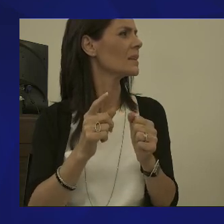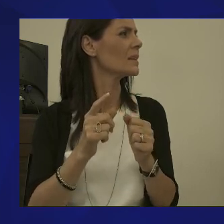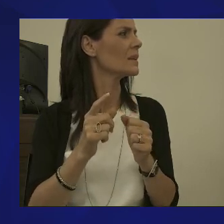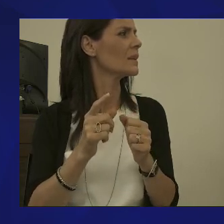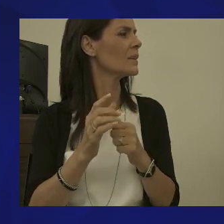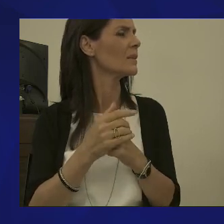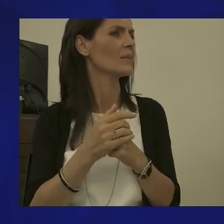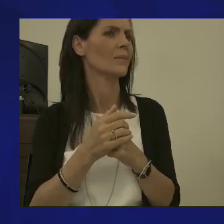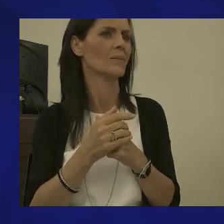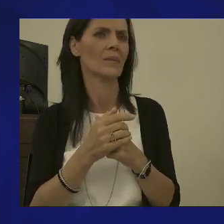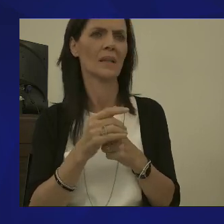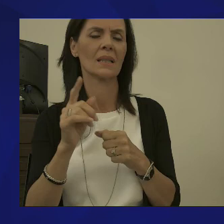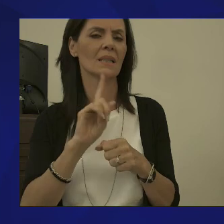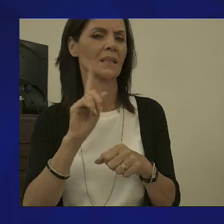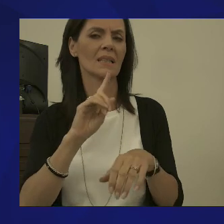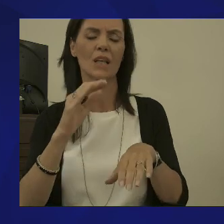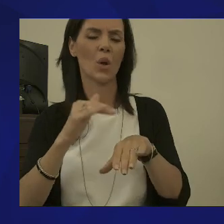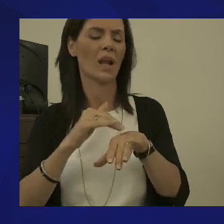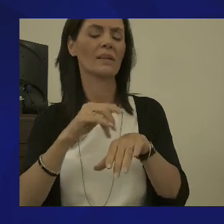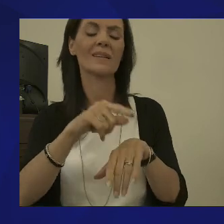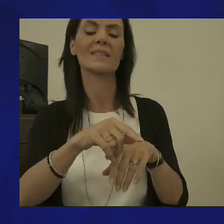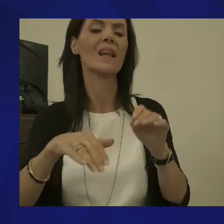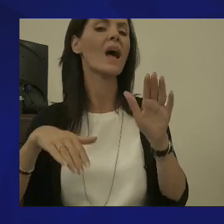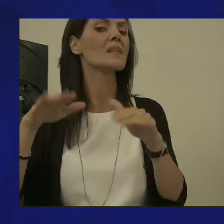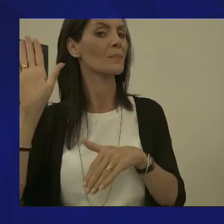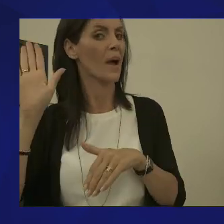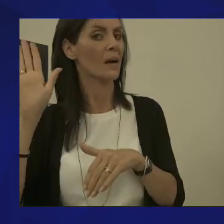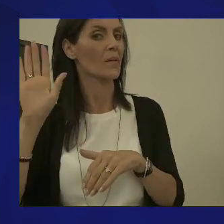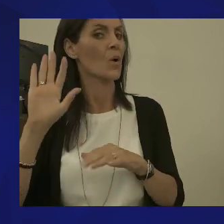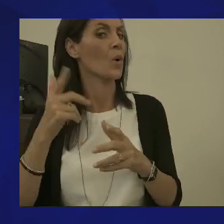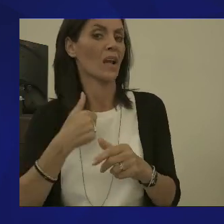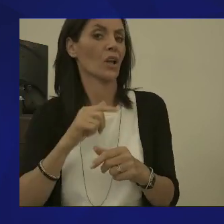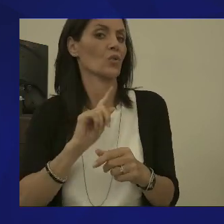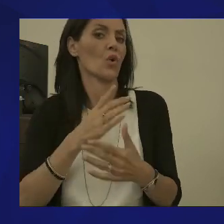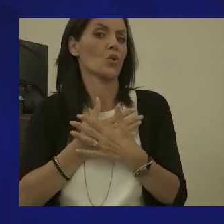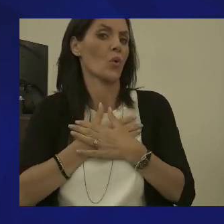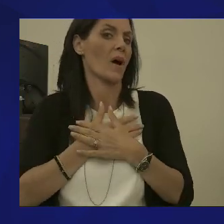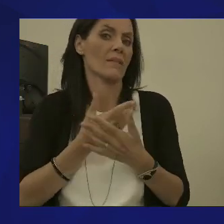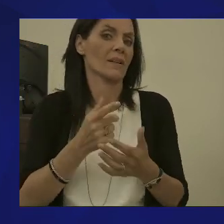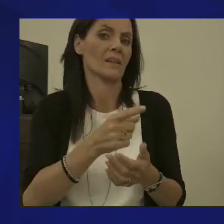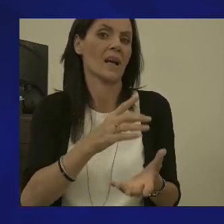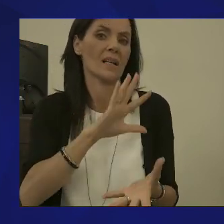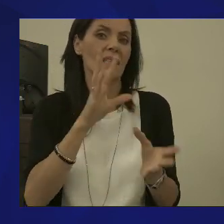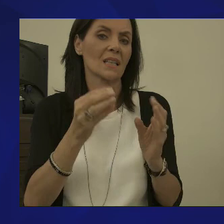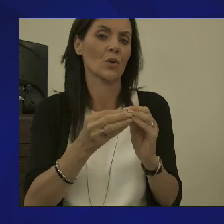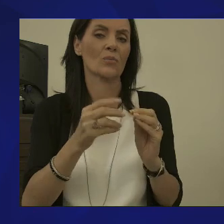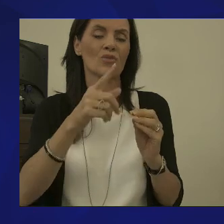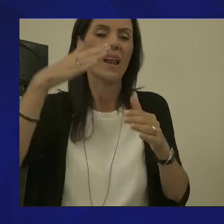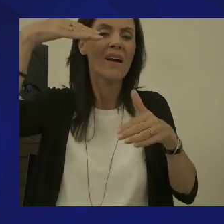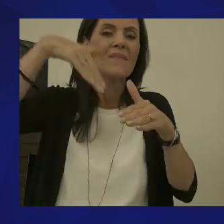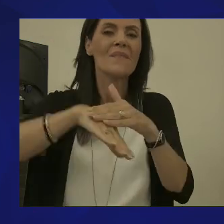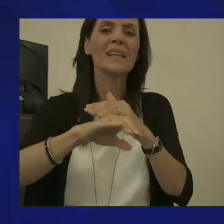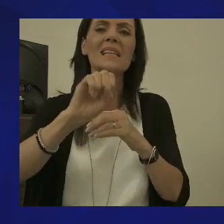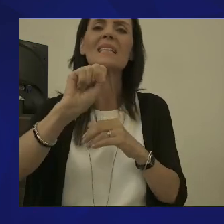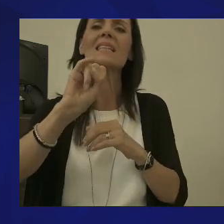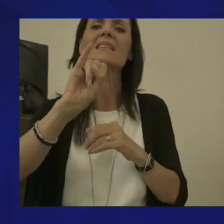הגיע עם המתכנן. זה לא לעדכן, זה להצבעה, כי יכול להיות שאנחנו לא נאהב את הסיכום של הממשק עם ועדי שיח. להביא להצבעה בוועדת המשנה.